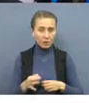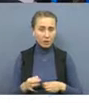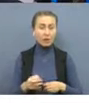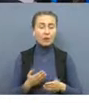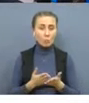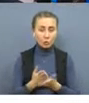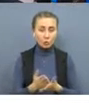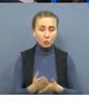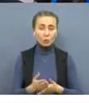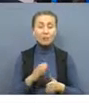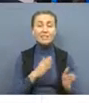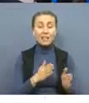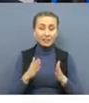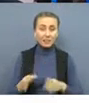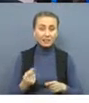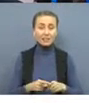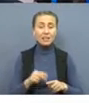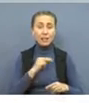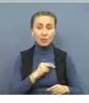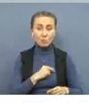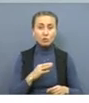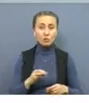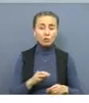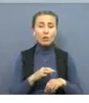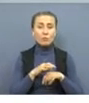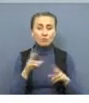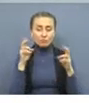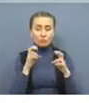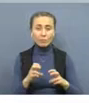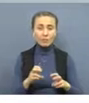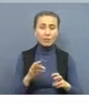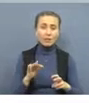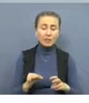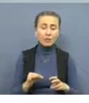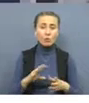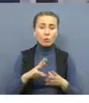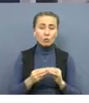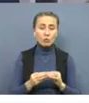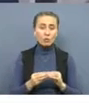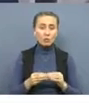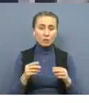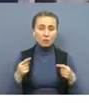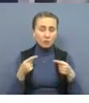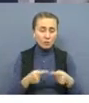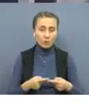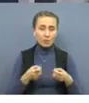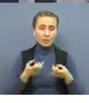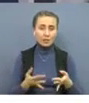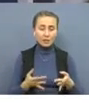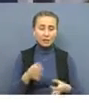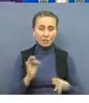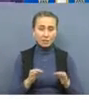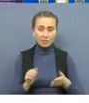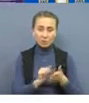стандартизации рабочий процесс учреждения регулируется и последовательно корректируется с учетом определенных требований, указанных в нормативном